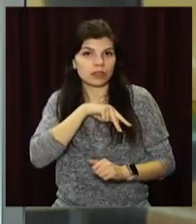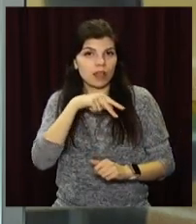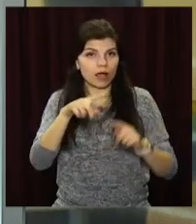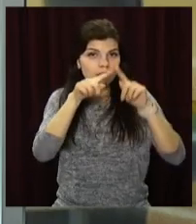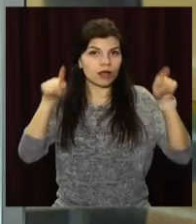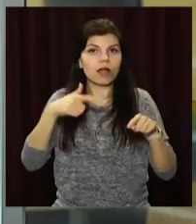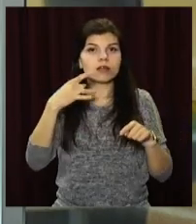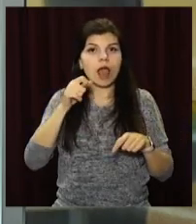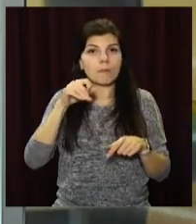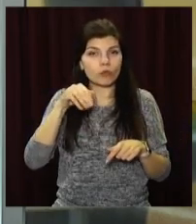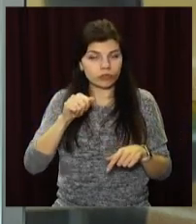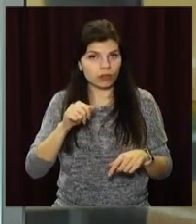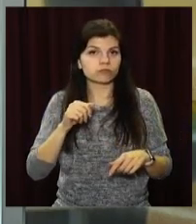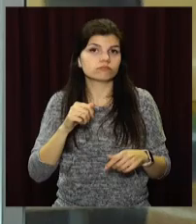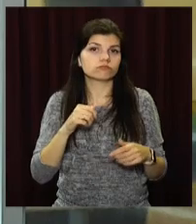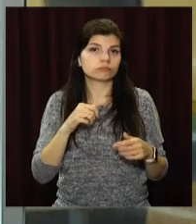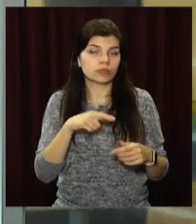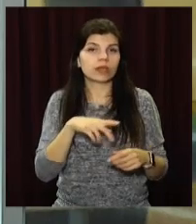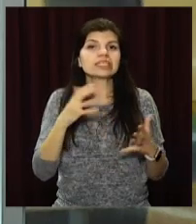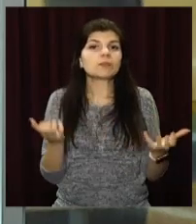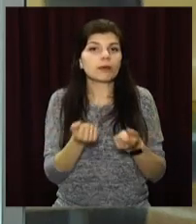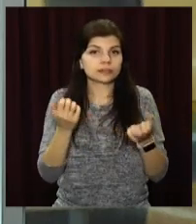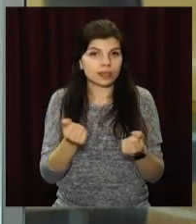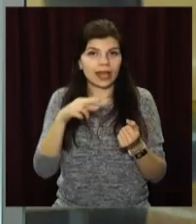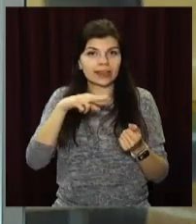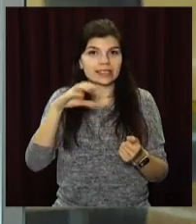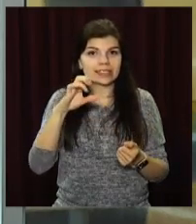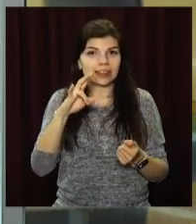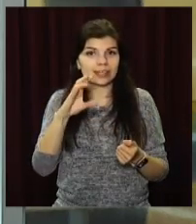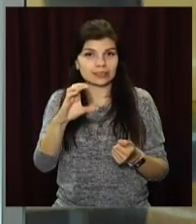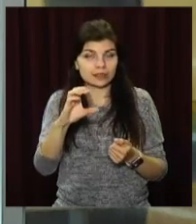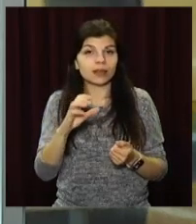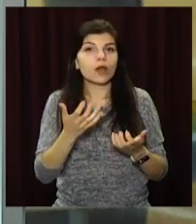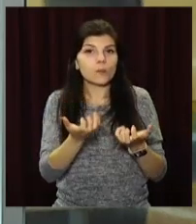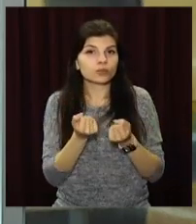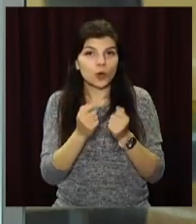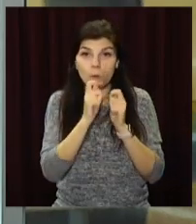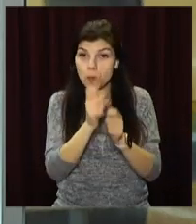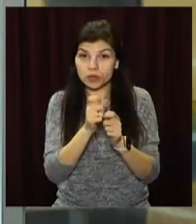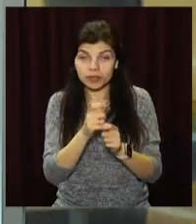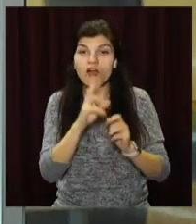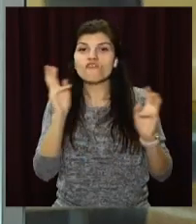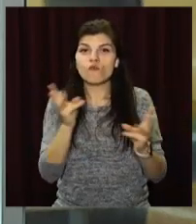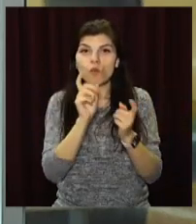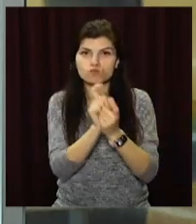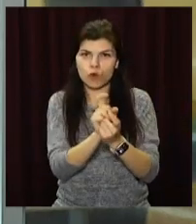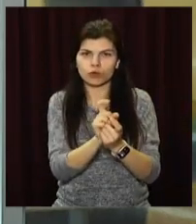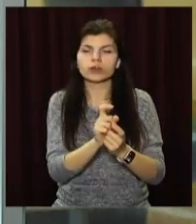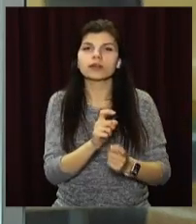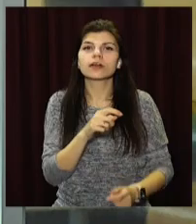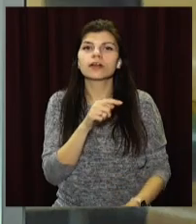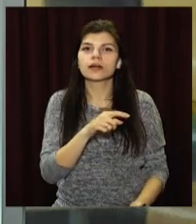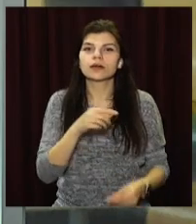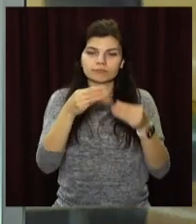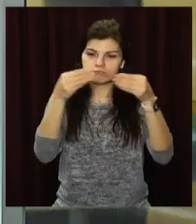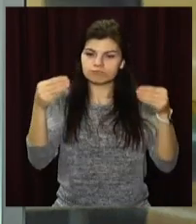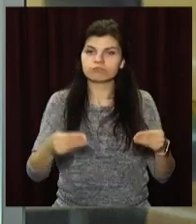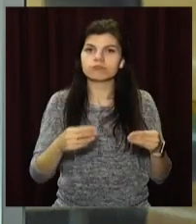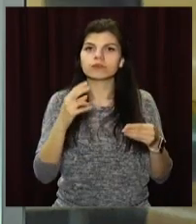та відзнаками. Окрім цього, ДСНСники отримали й подарунки. Вогнеборці першого загону міста – сертифікат